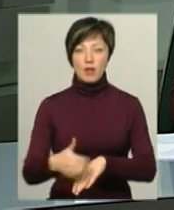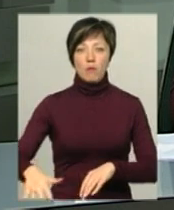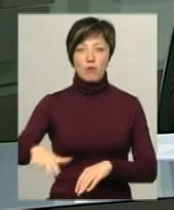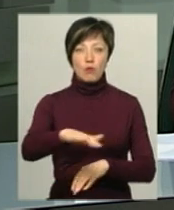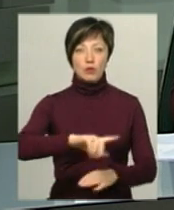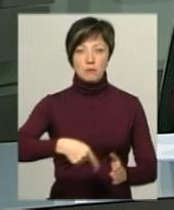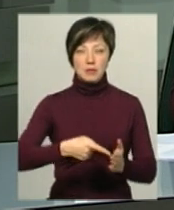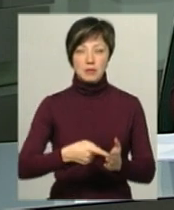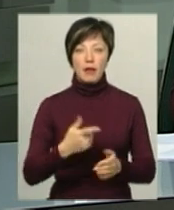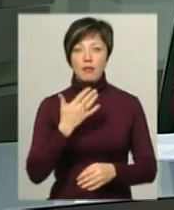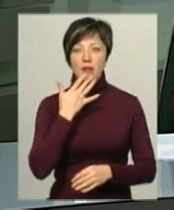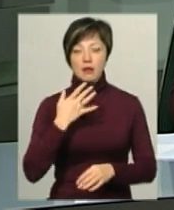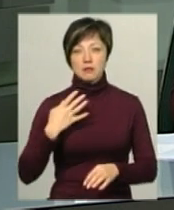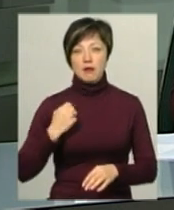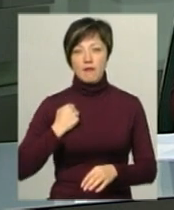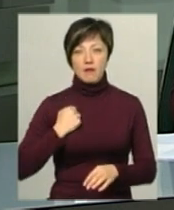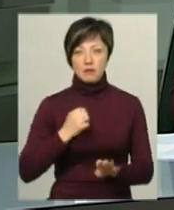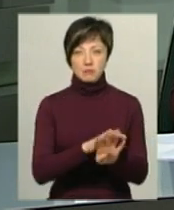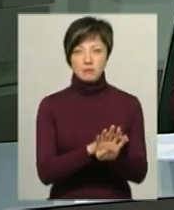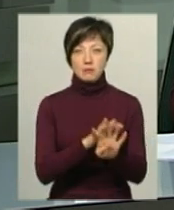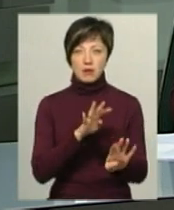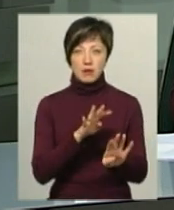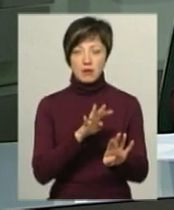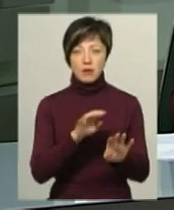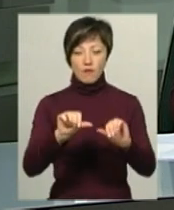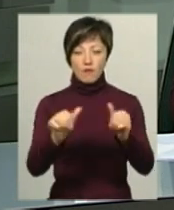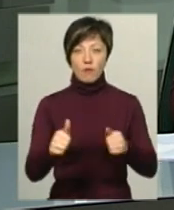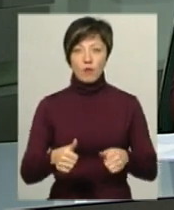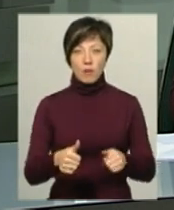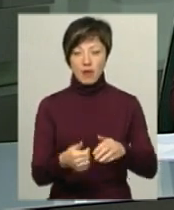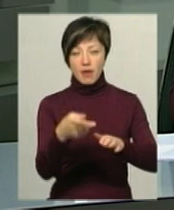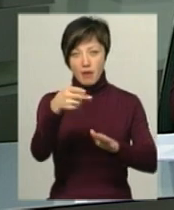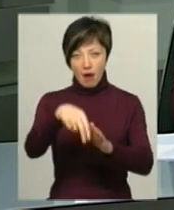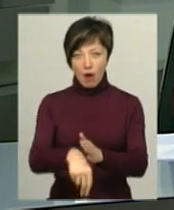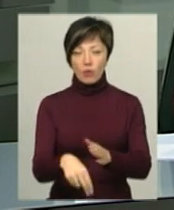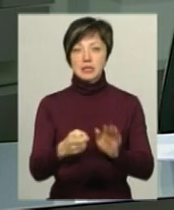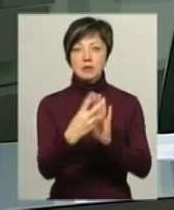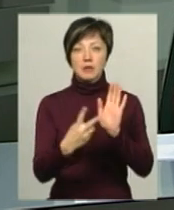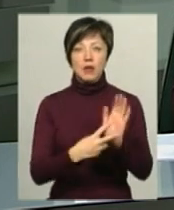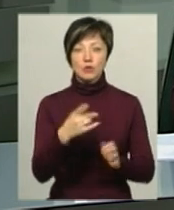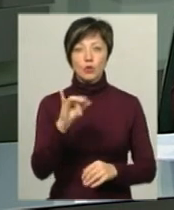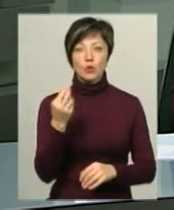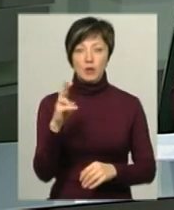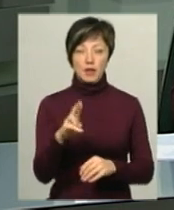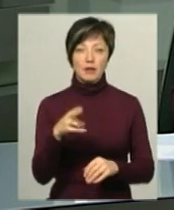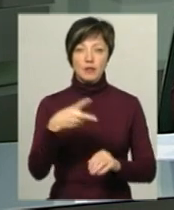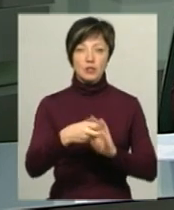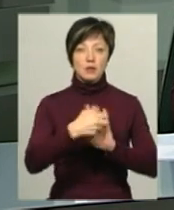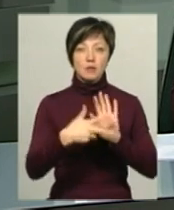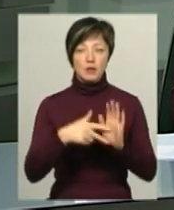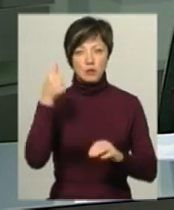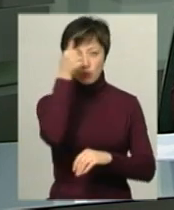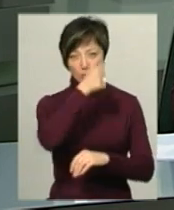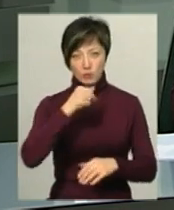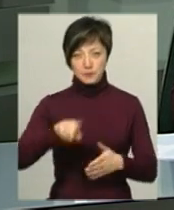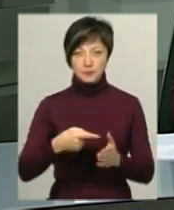Нетішина. Нацгвардійці вишикувались у формі якоря. 17 грудня 2018 року у